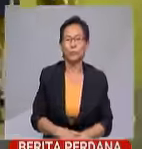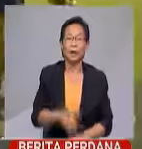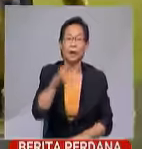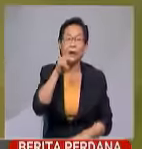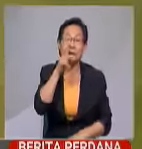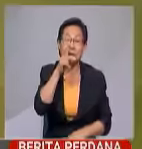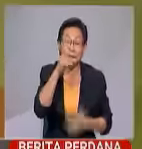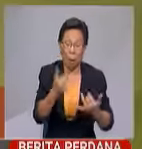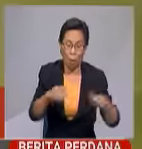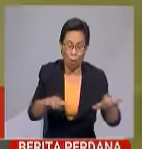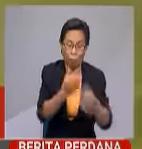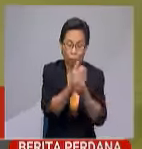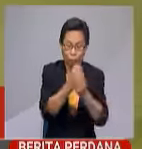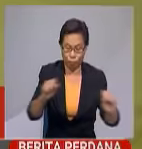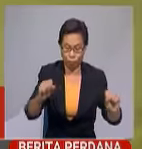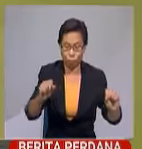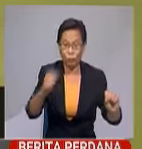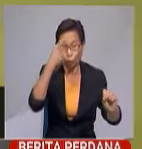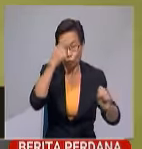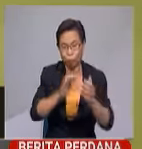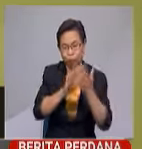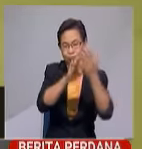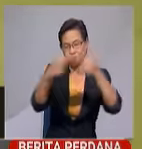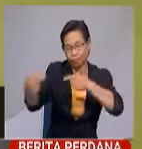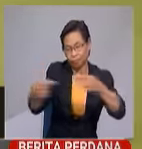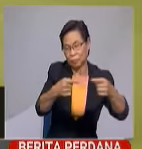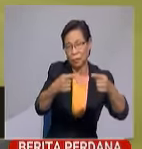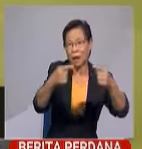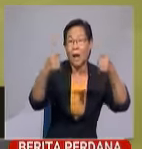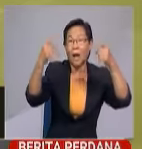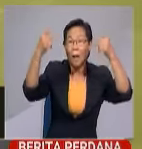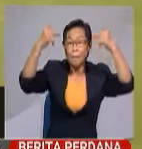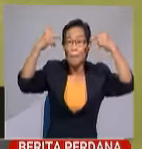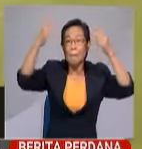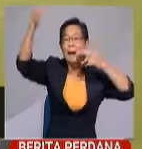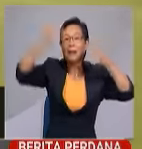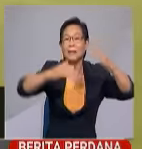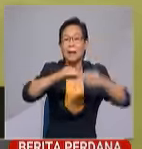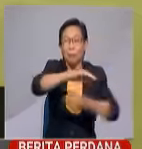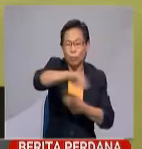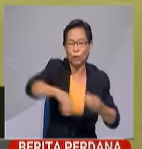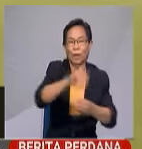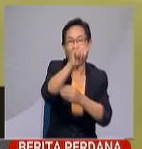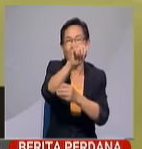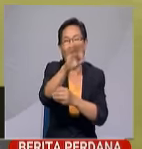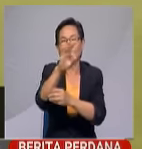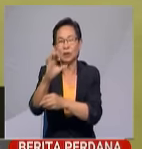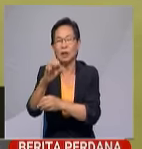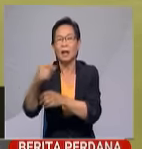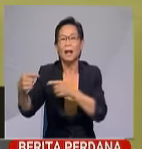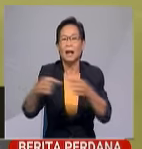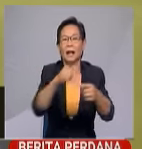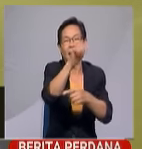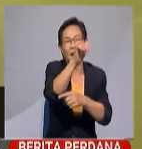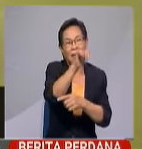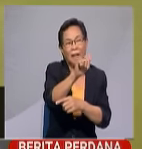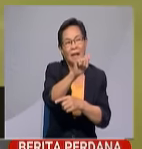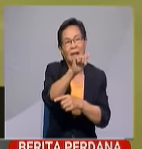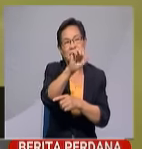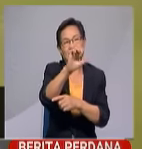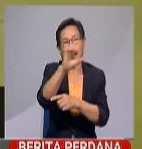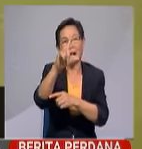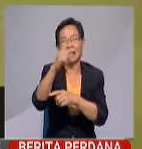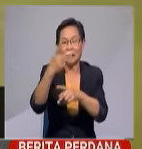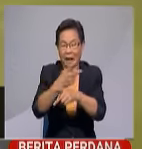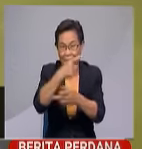Kedah yang sedang melakukan persiapan rapi bagi menghadapi saingan Liga Malaysia dan pusingan kelayakan AFC Liga Juara Asia ACL musim ini